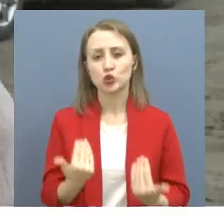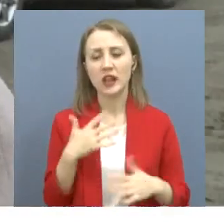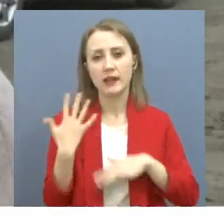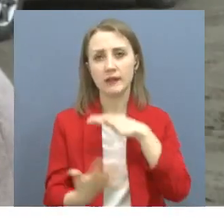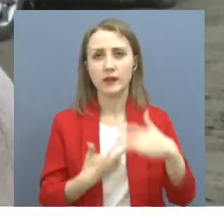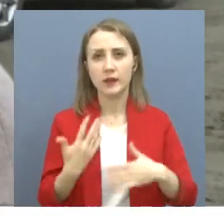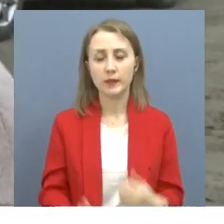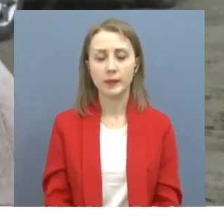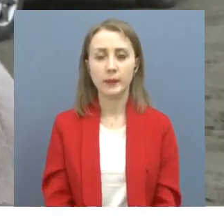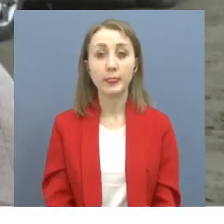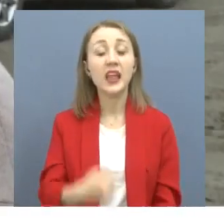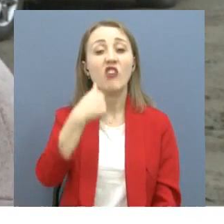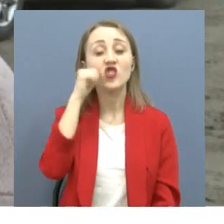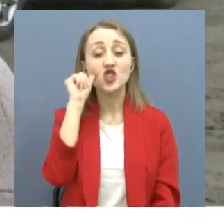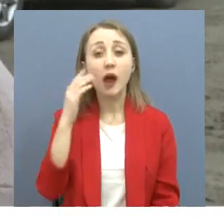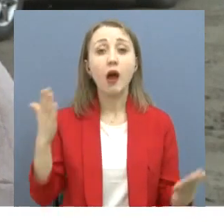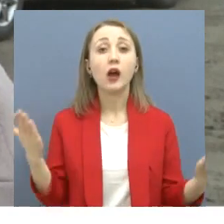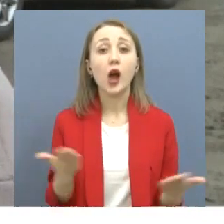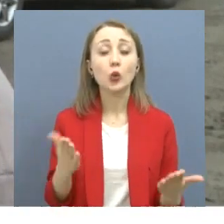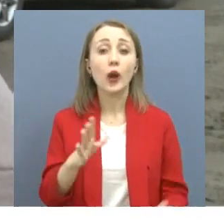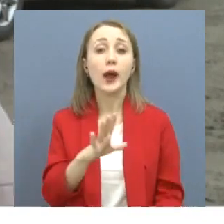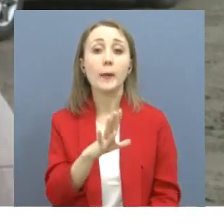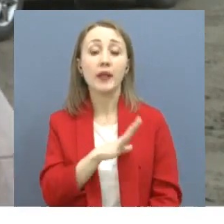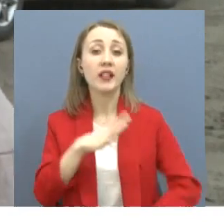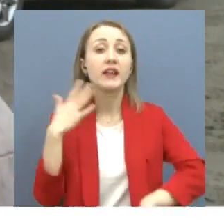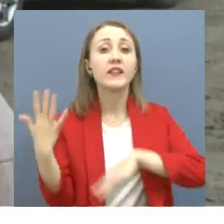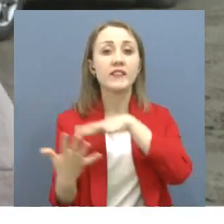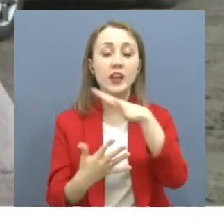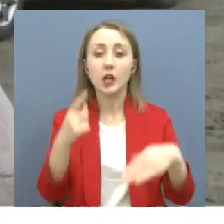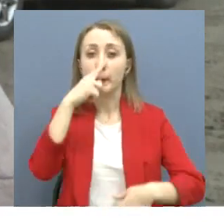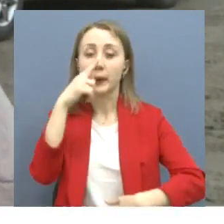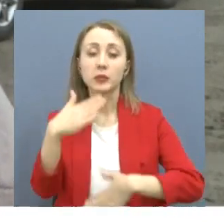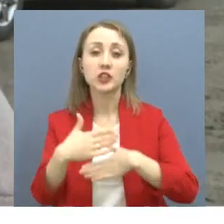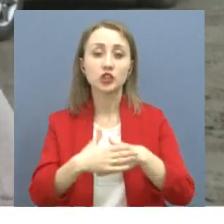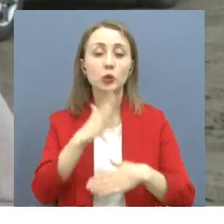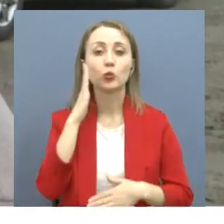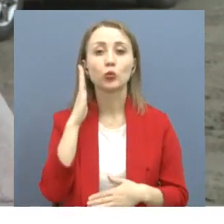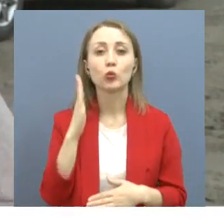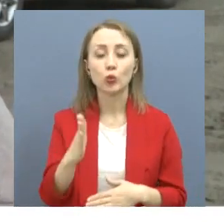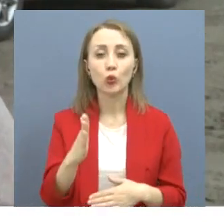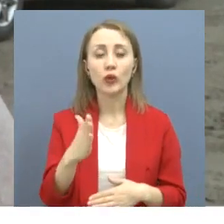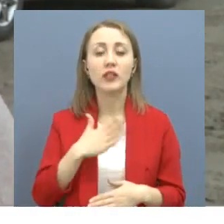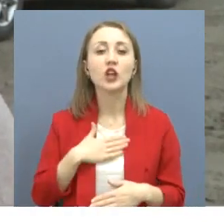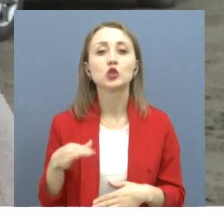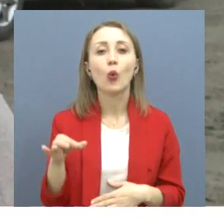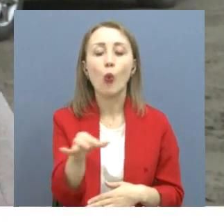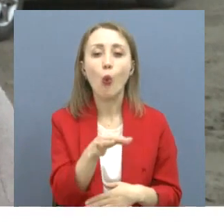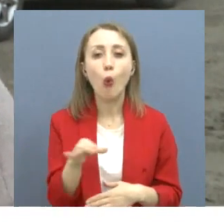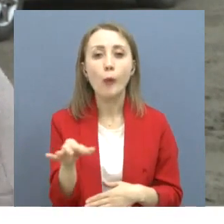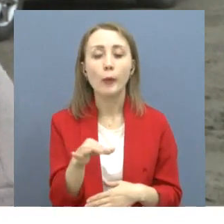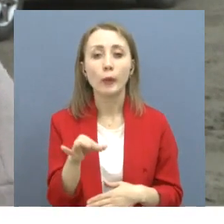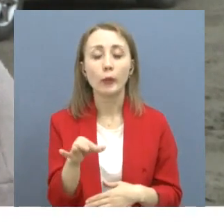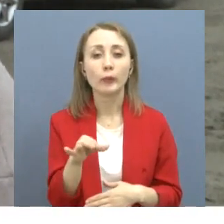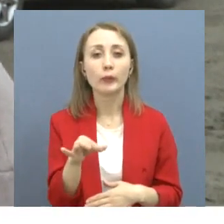К циклону, который вчерашнему атлантическому циклону приближается, входит на территорию области входит